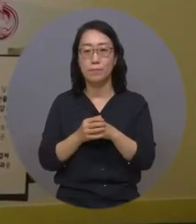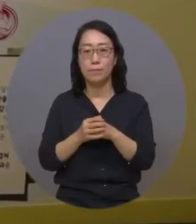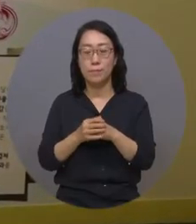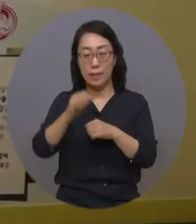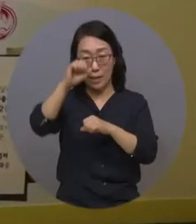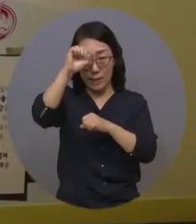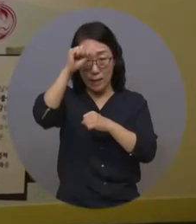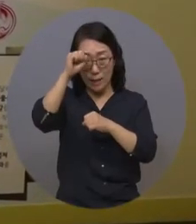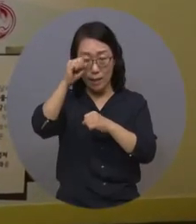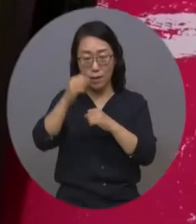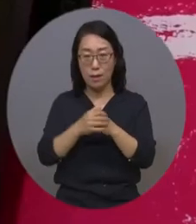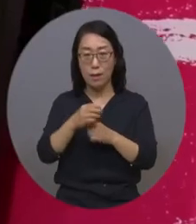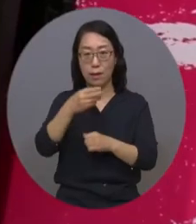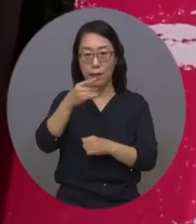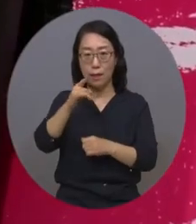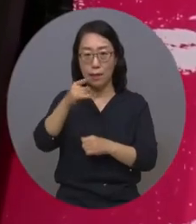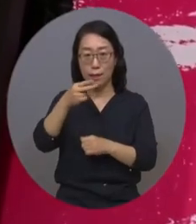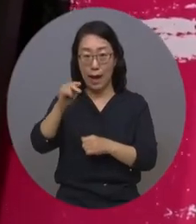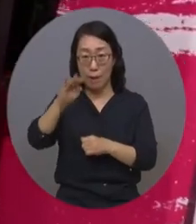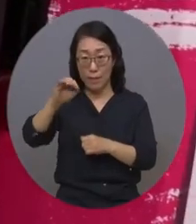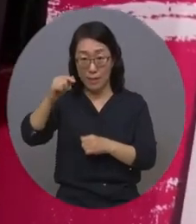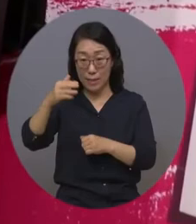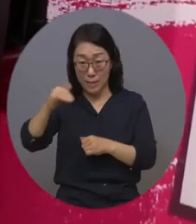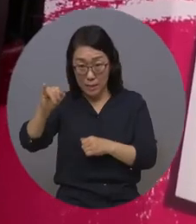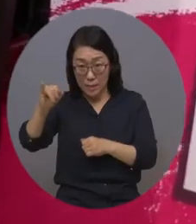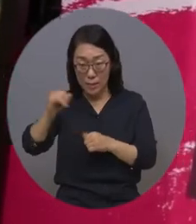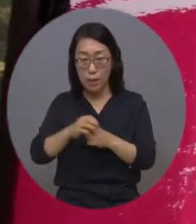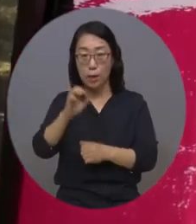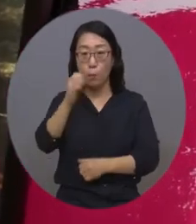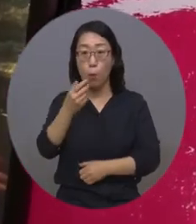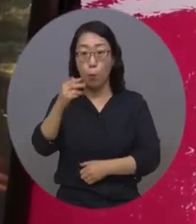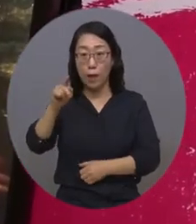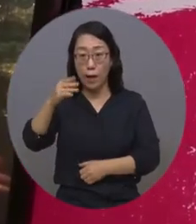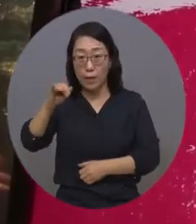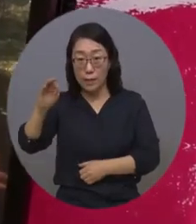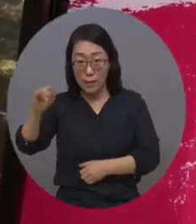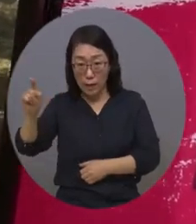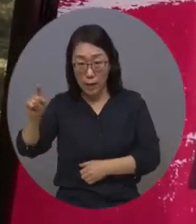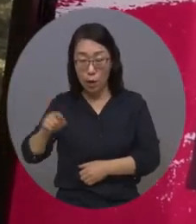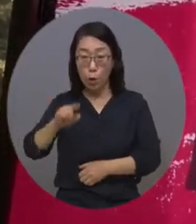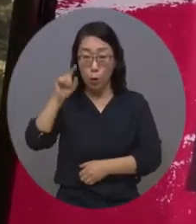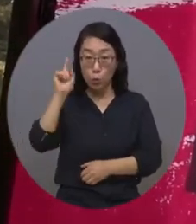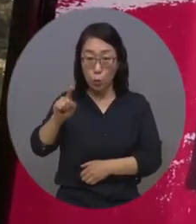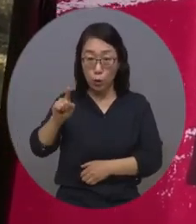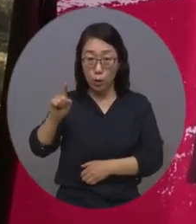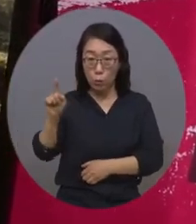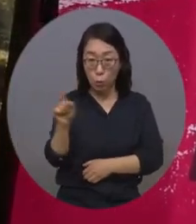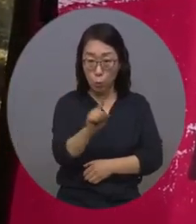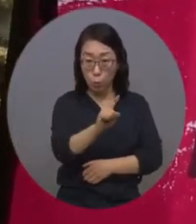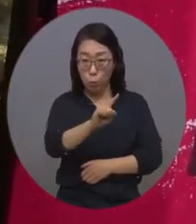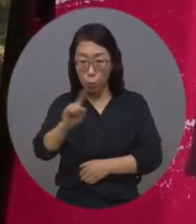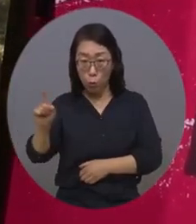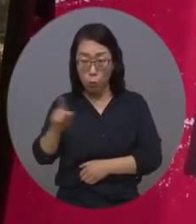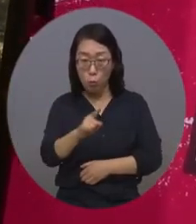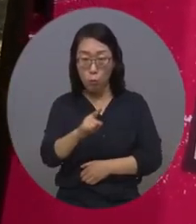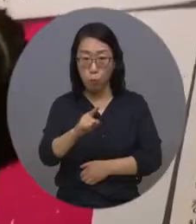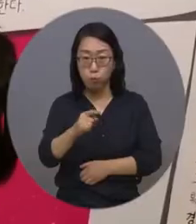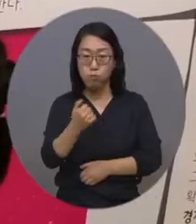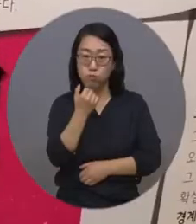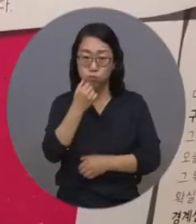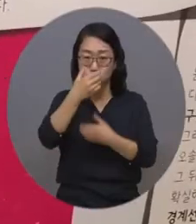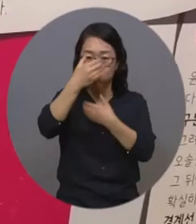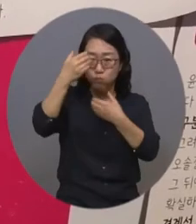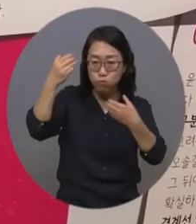이탈리아의 거장 레오나르도 다빈치의 작품인 모나리자의 미소를 손가락으로 이리저리 움직여 우스꽝스럽게